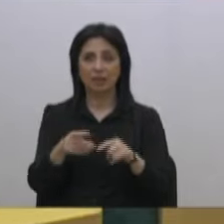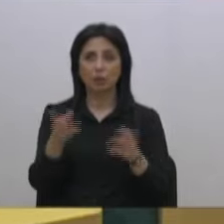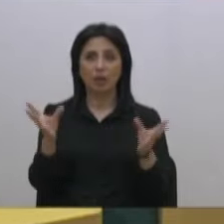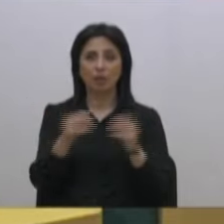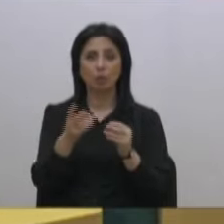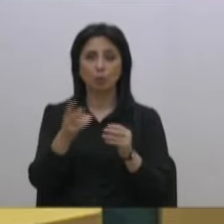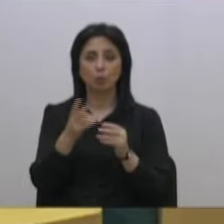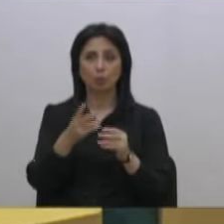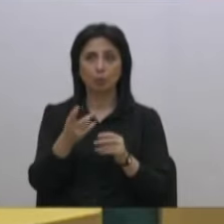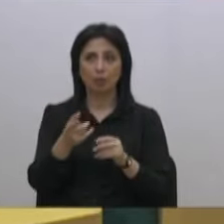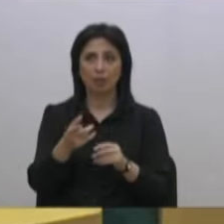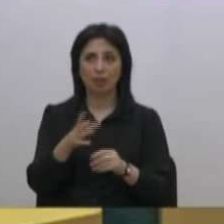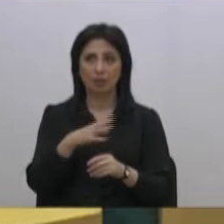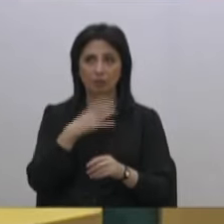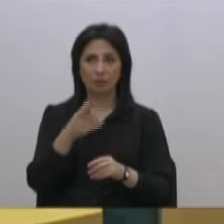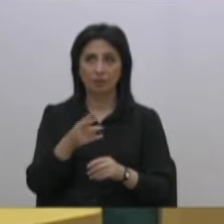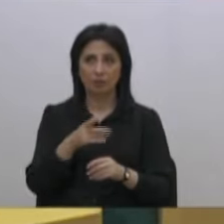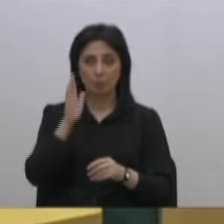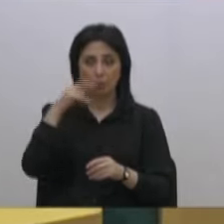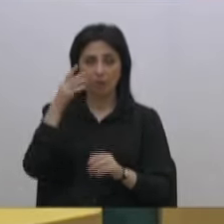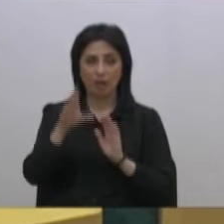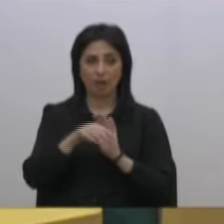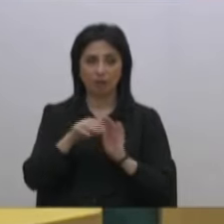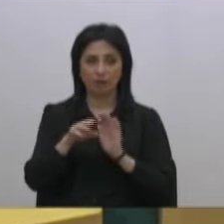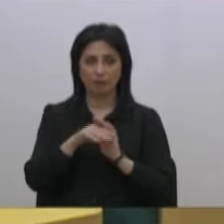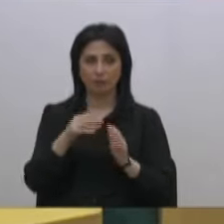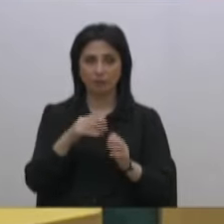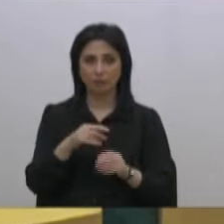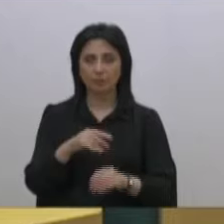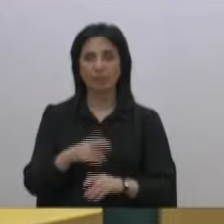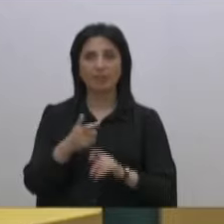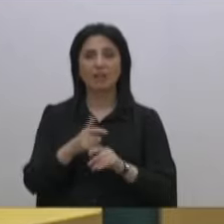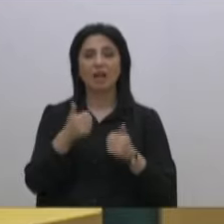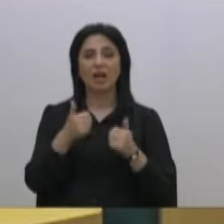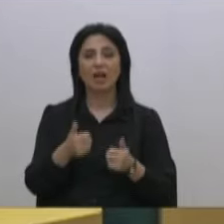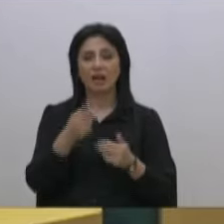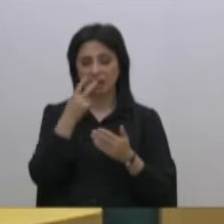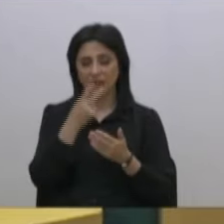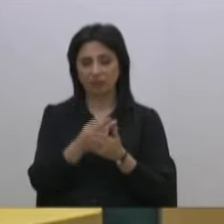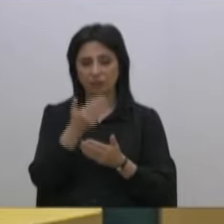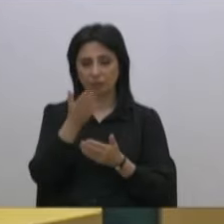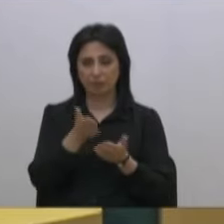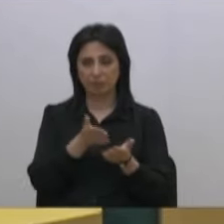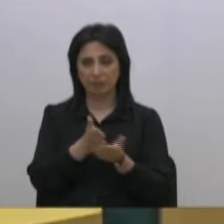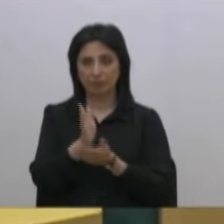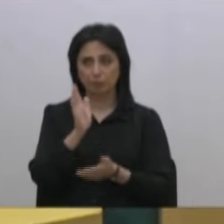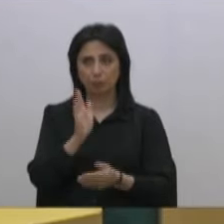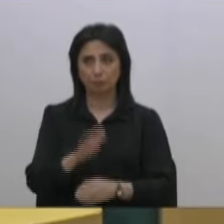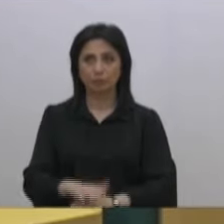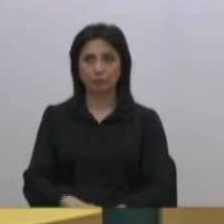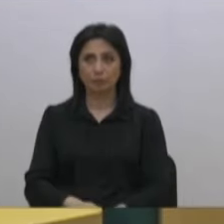უნდა იყარონ ამომავალ არჩევნებში კენჭი, მაგრამ ძალიან კარგად ნახავს მათ ამ პრინციპულობას